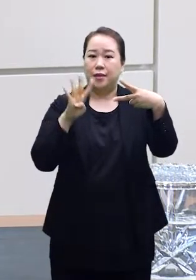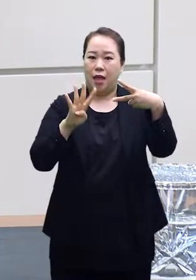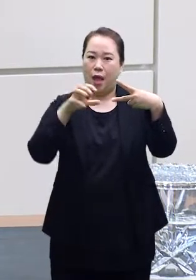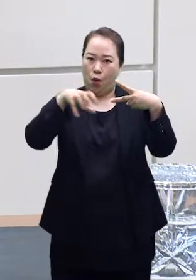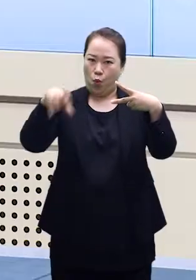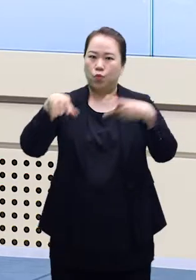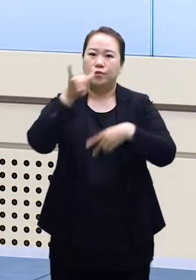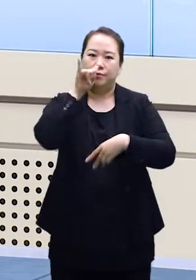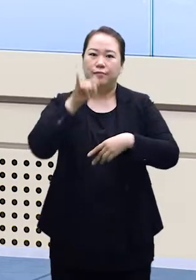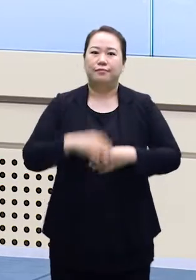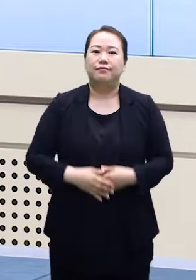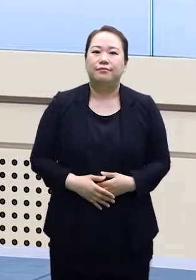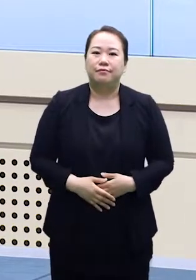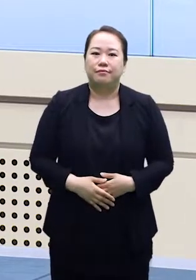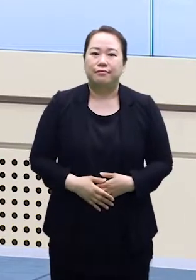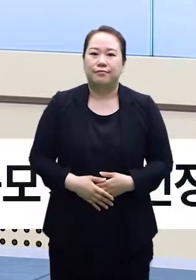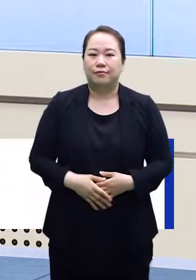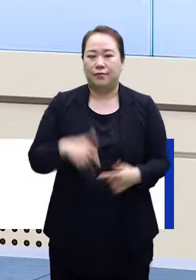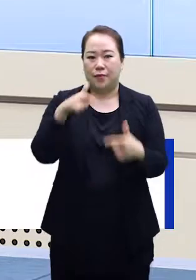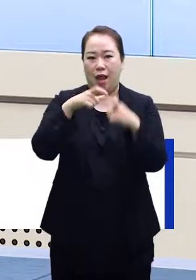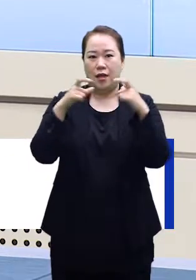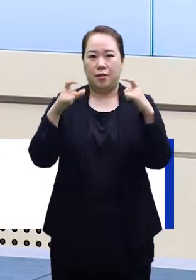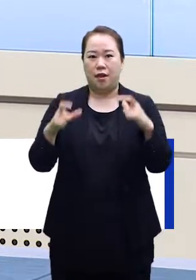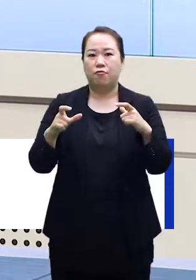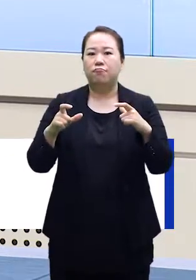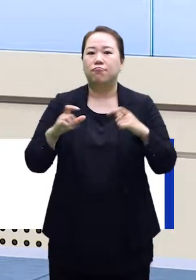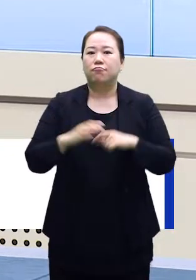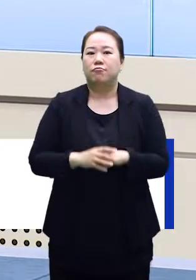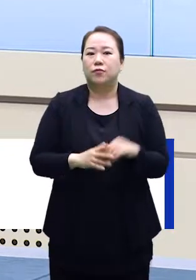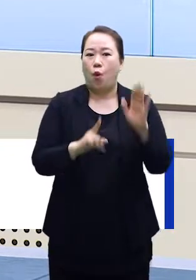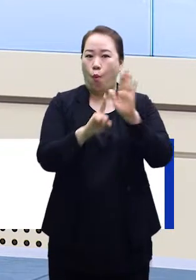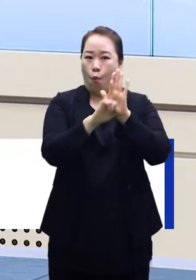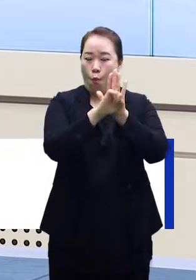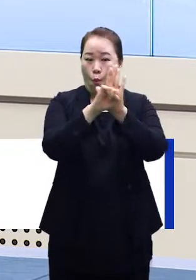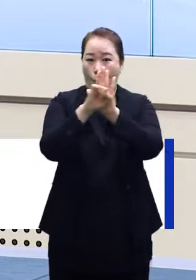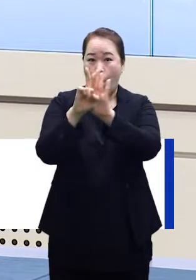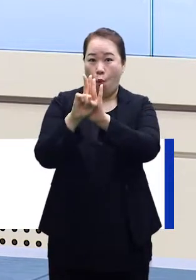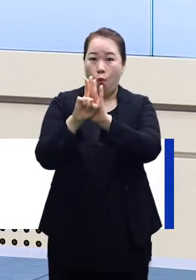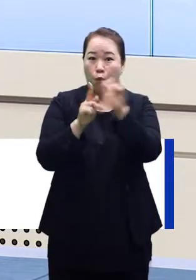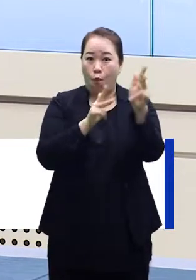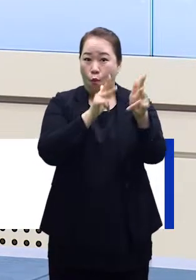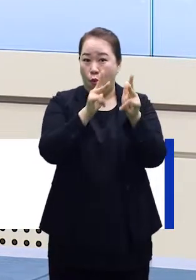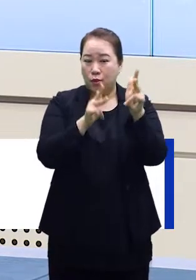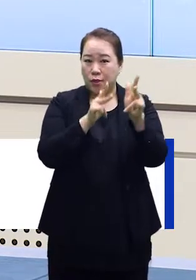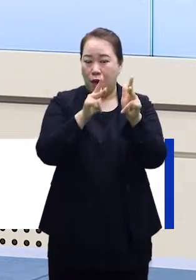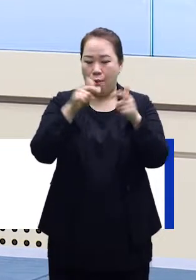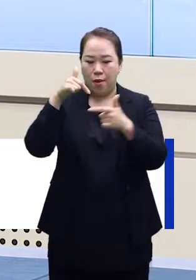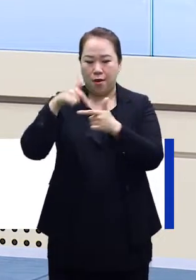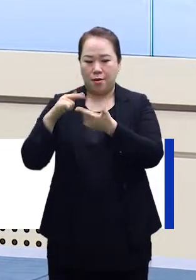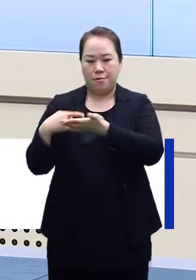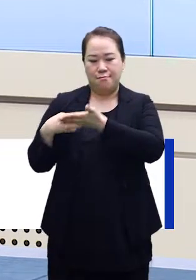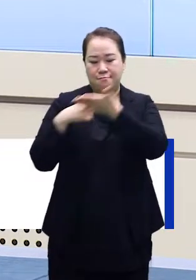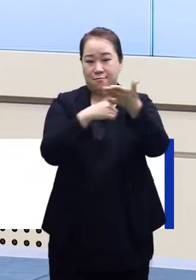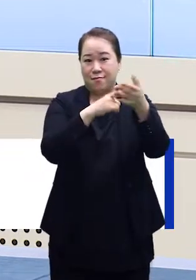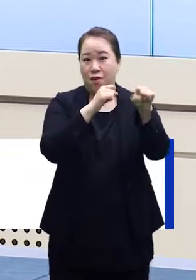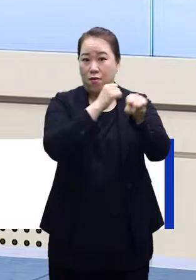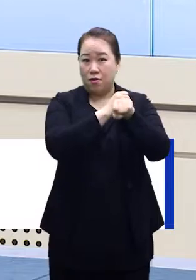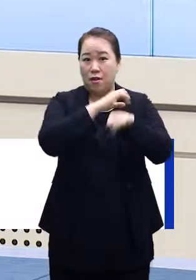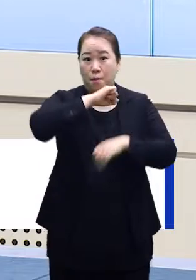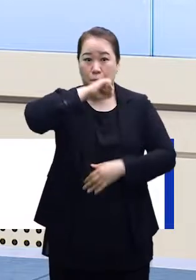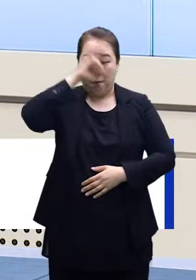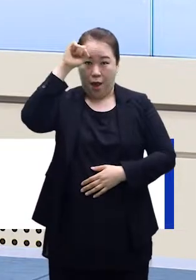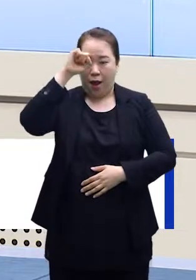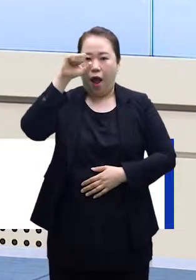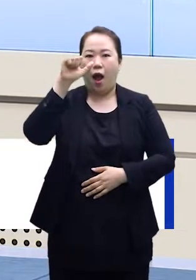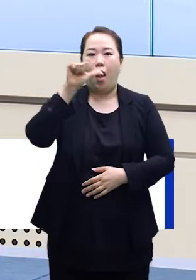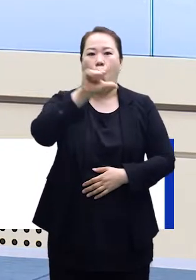네, 강남구는 지난해 서울시 우리 동네 키움센터 임차 지원구 공모 사업에 선정돼서 5억